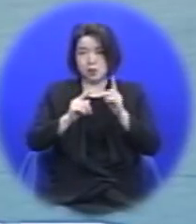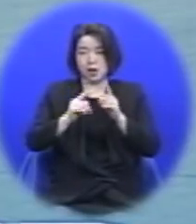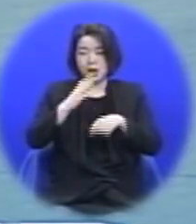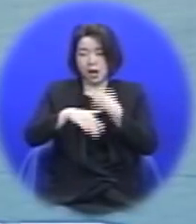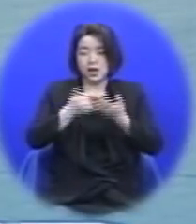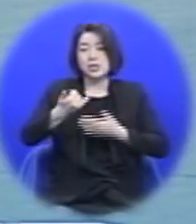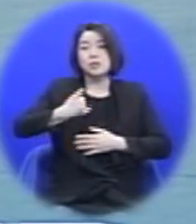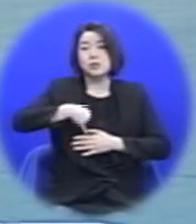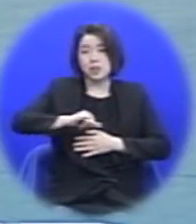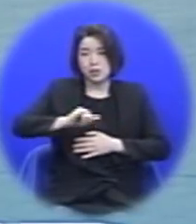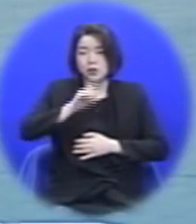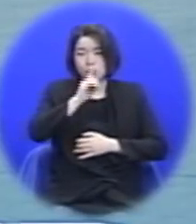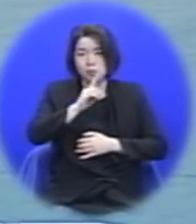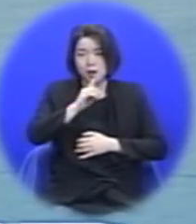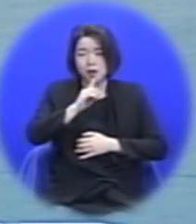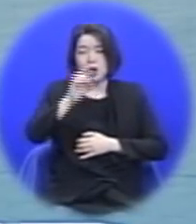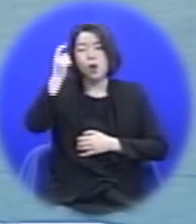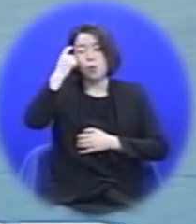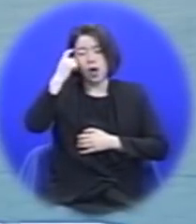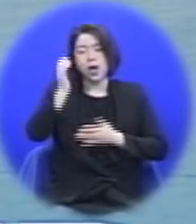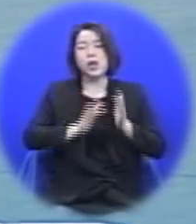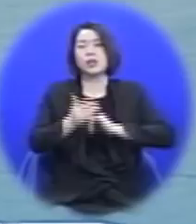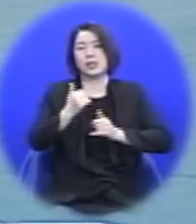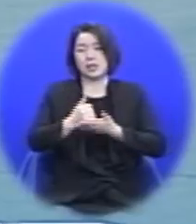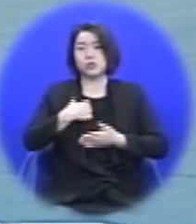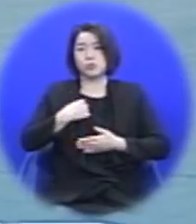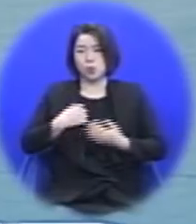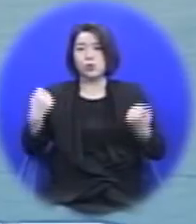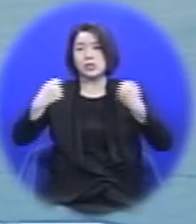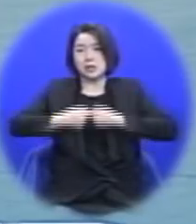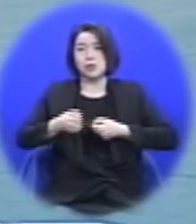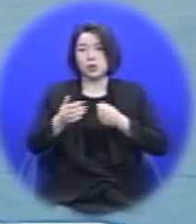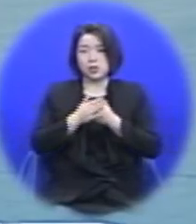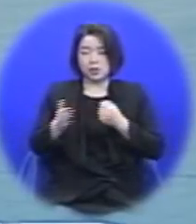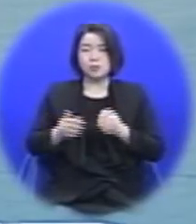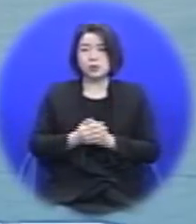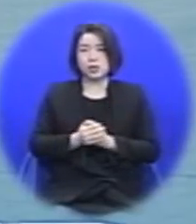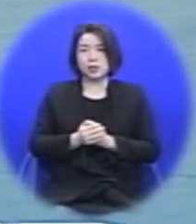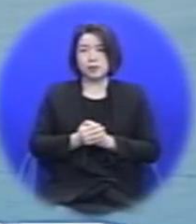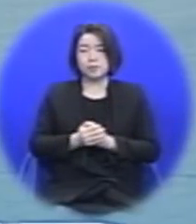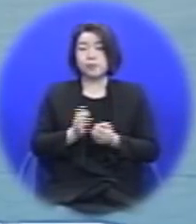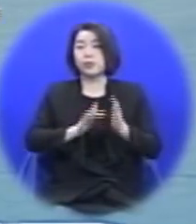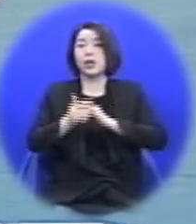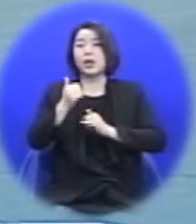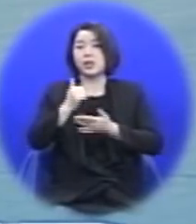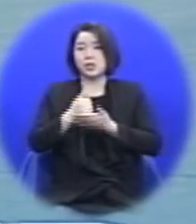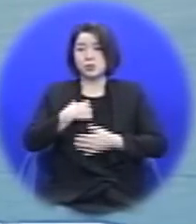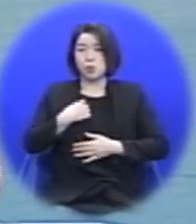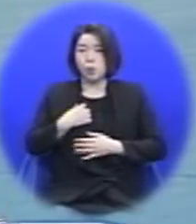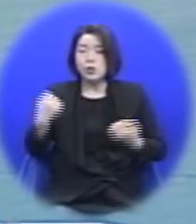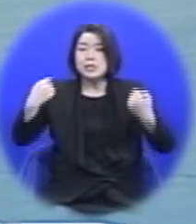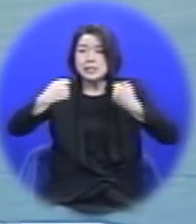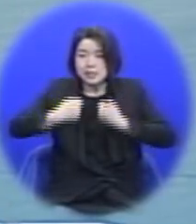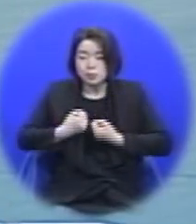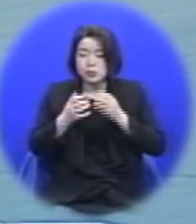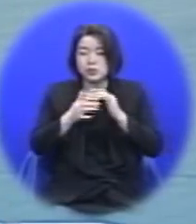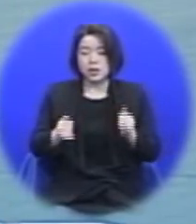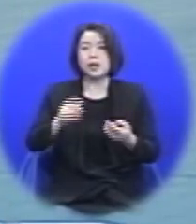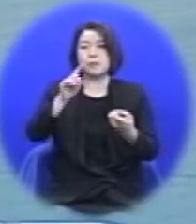예수님의 옷을 입었으니까 예수님으로 옷을 입었습니다. 그러면 예수님으로 옷 입은 사람답게 살아야